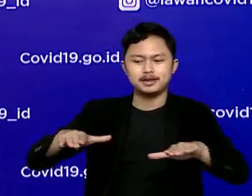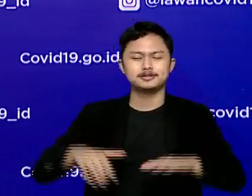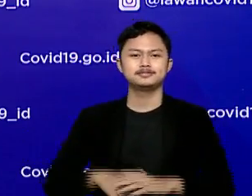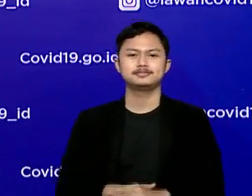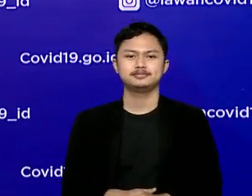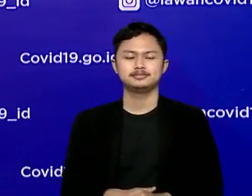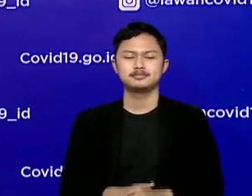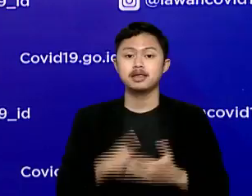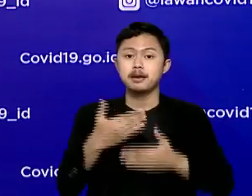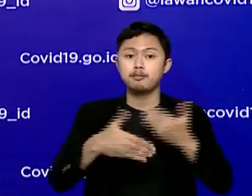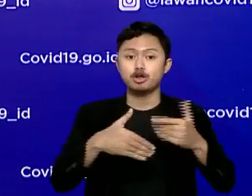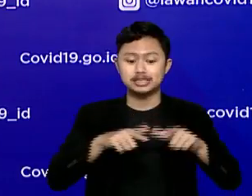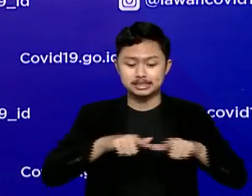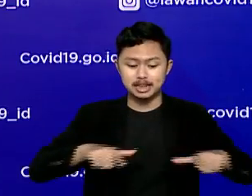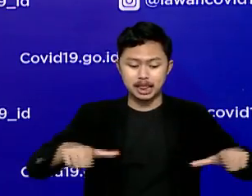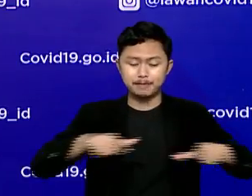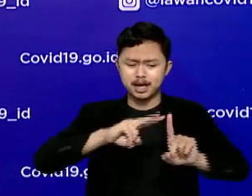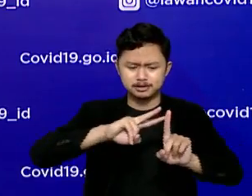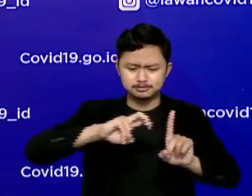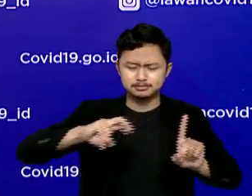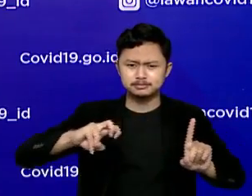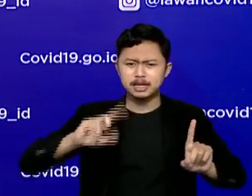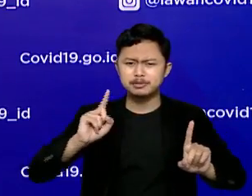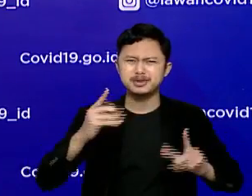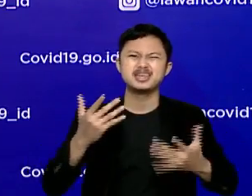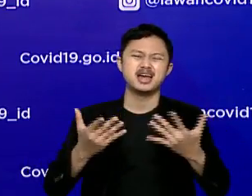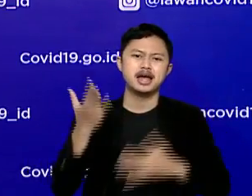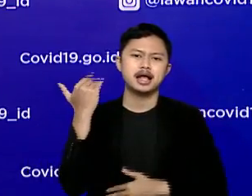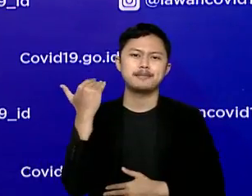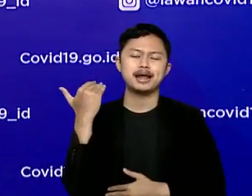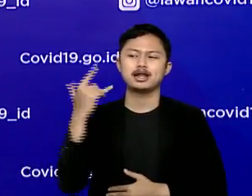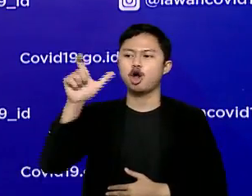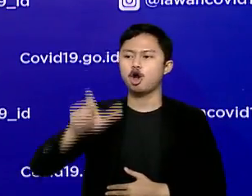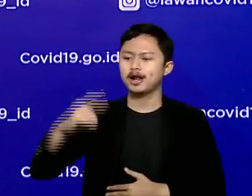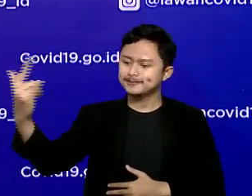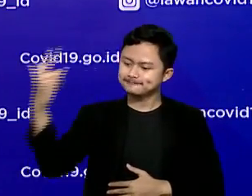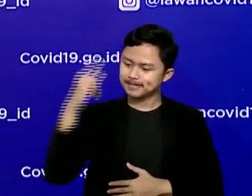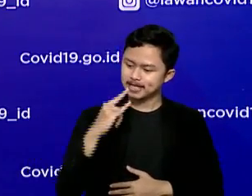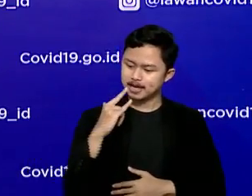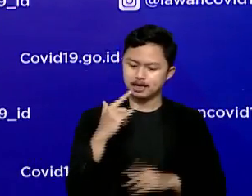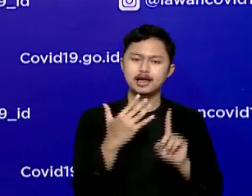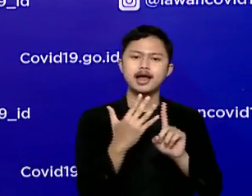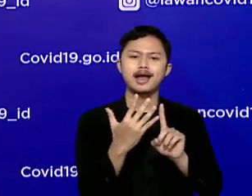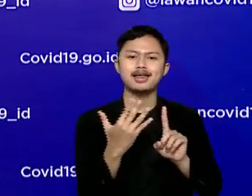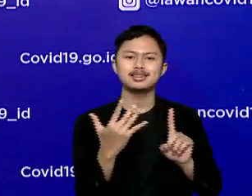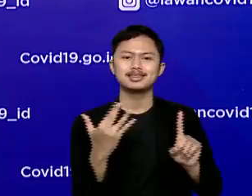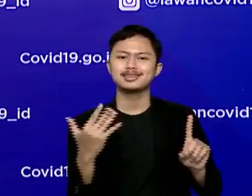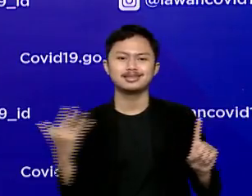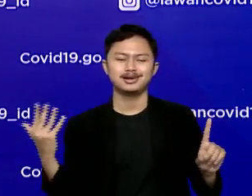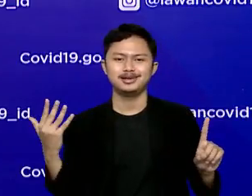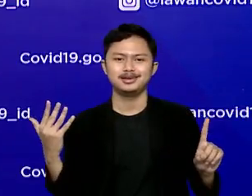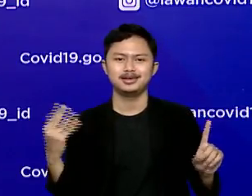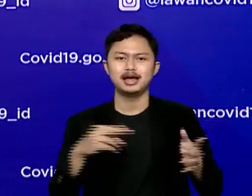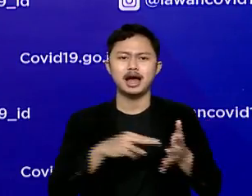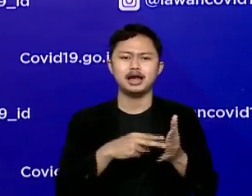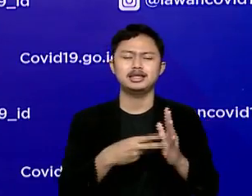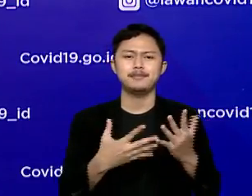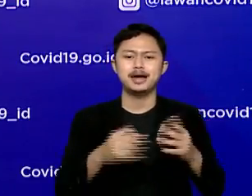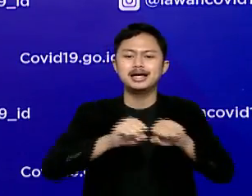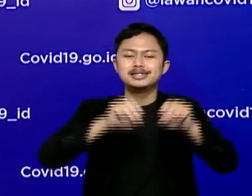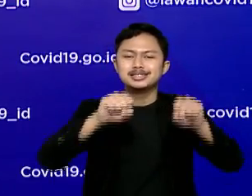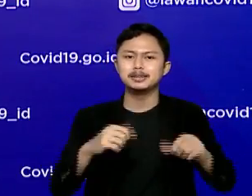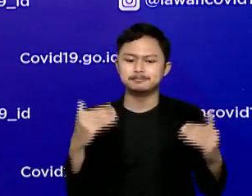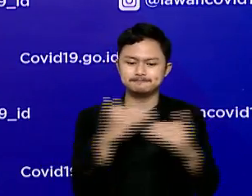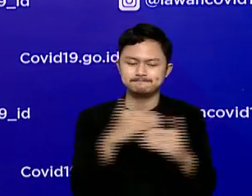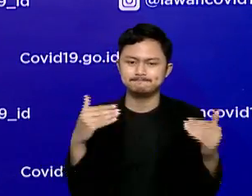ini dilakukan untuk mencegah kerumunan akibat antrian panjang penumpang. Untuk itu, dipersiapkan alur khusus